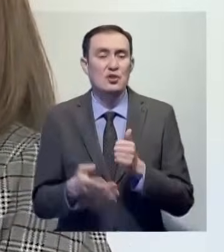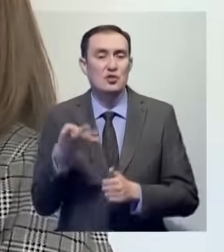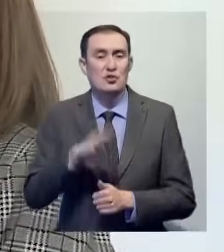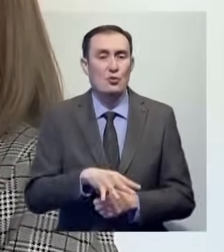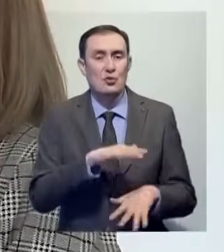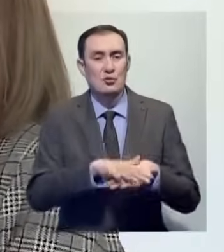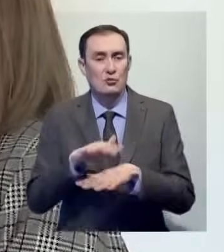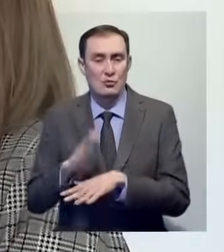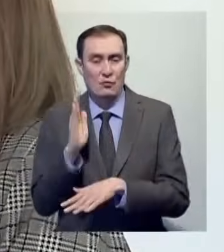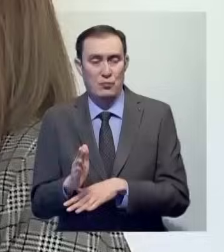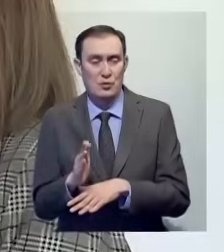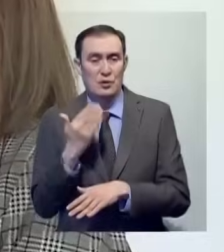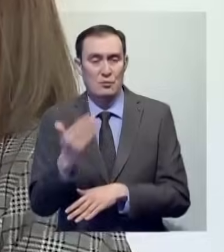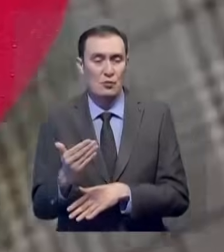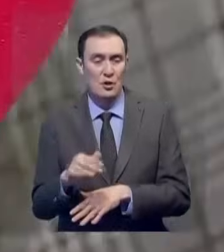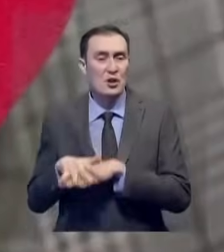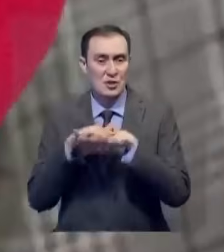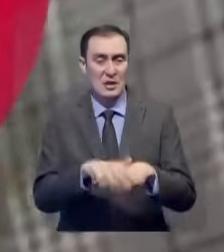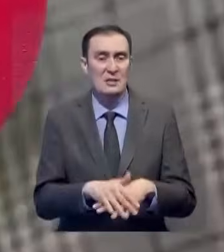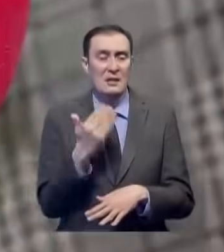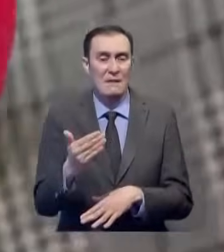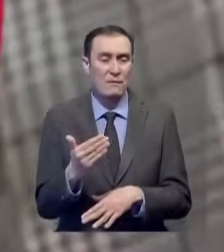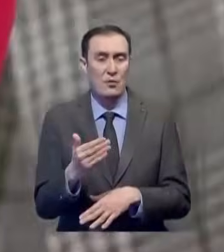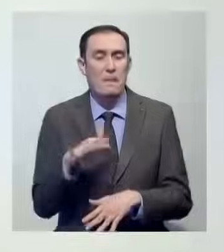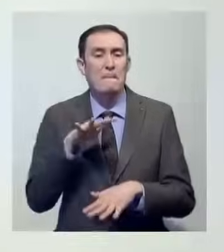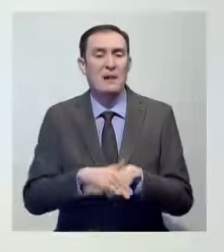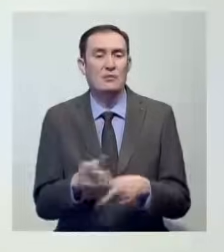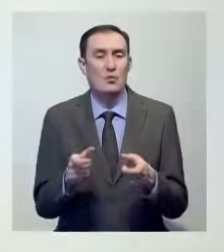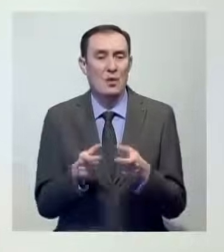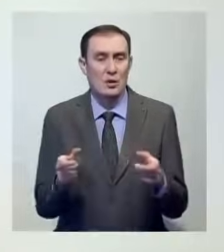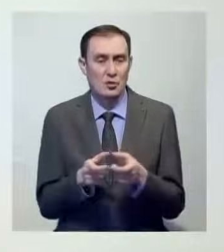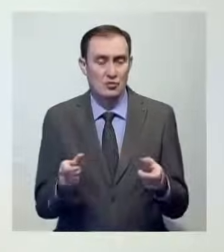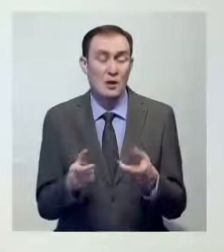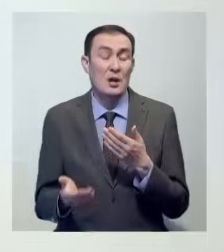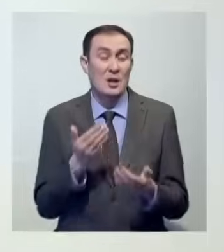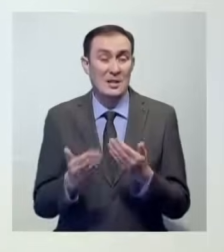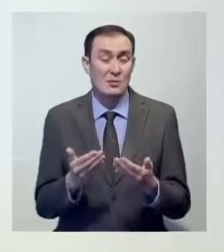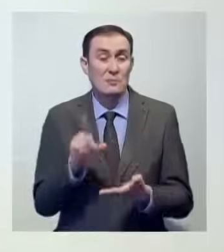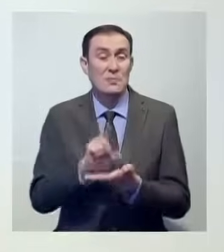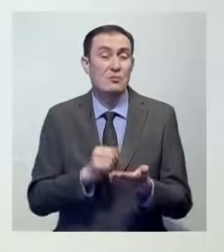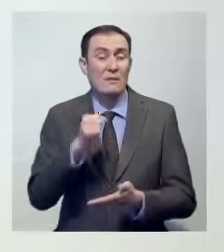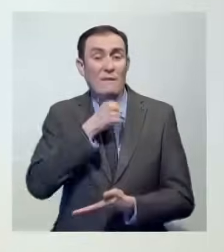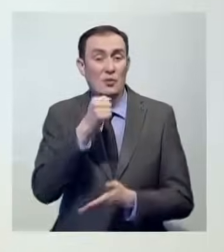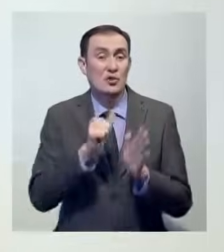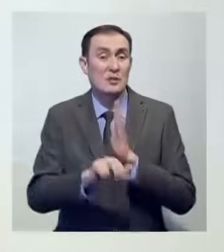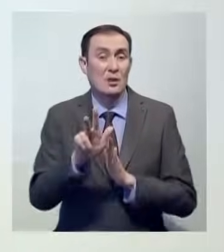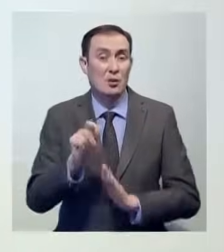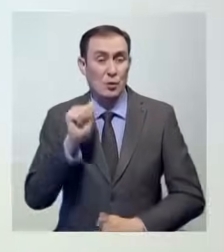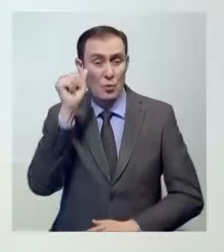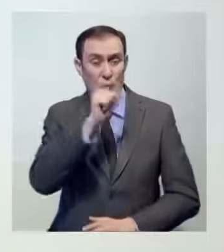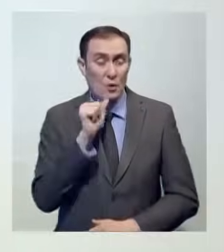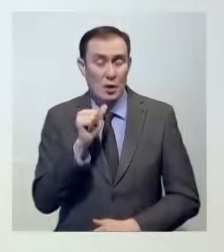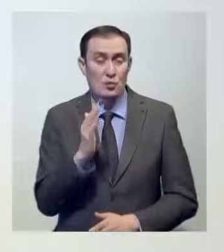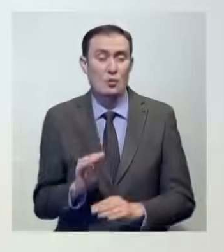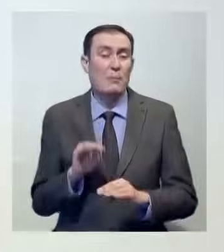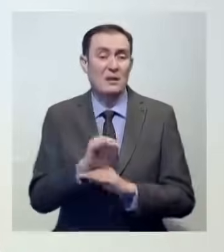4 источников, будет начисляться на его банковскую карту. Если учитывать, что пенсионный возраст 63 года, это